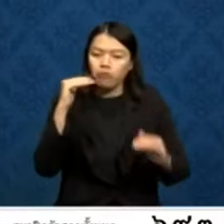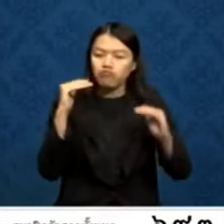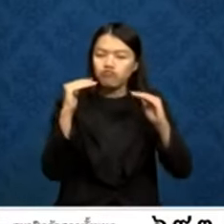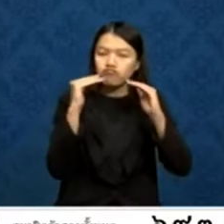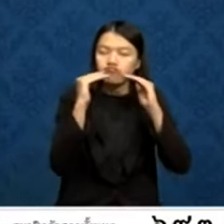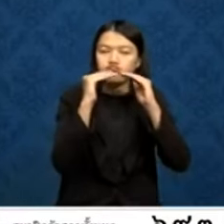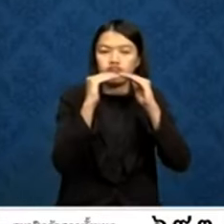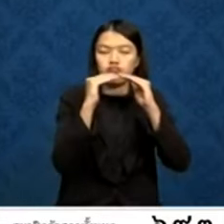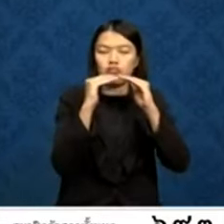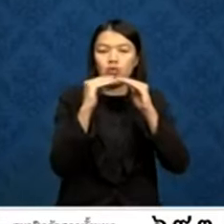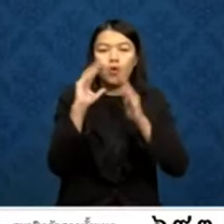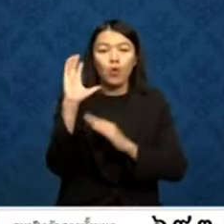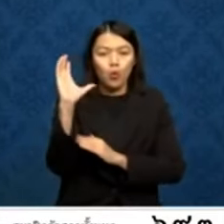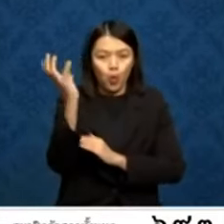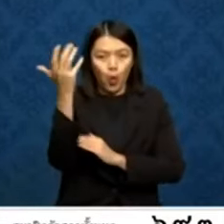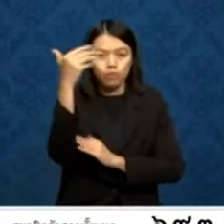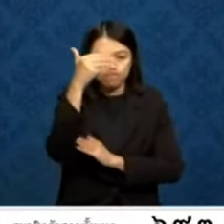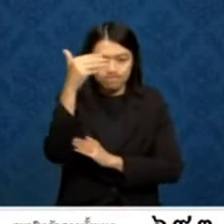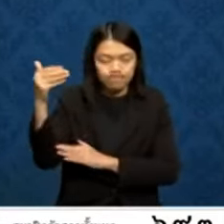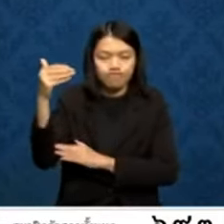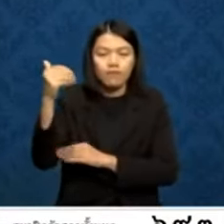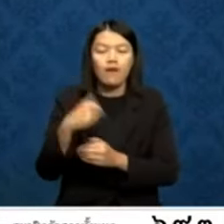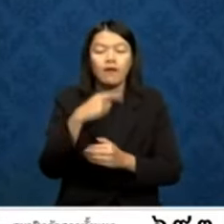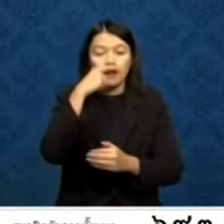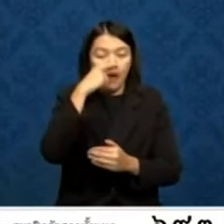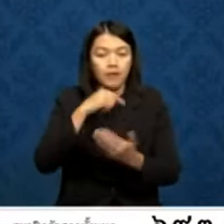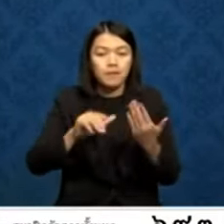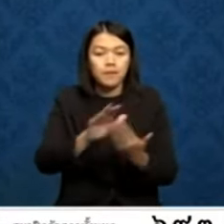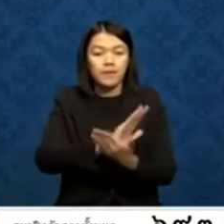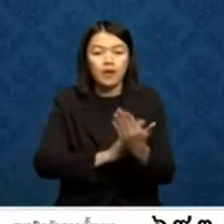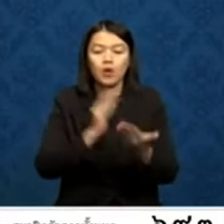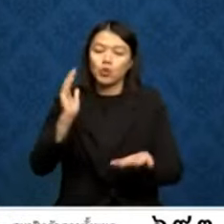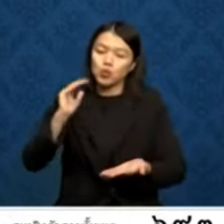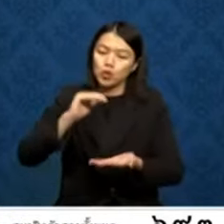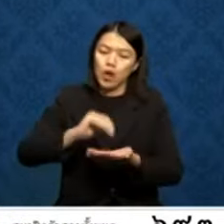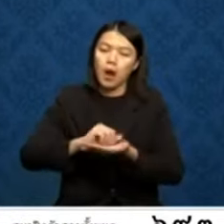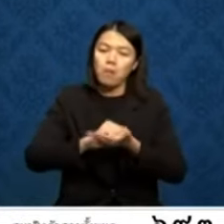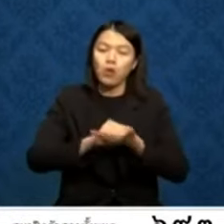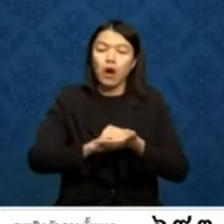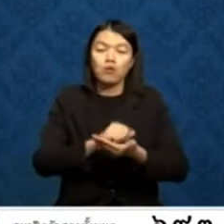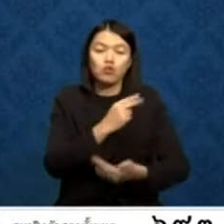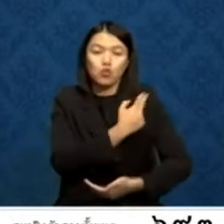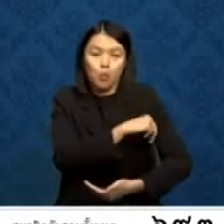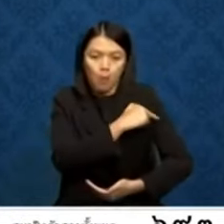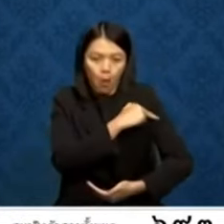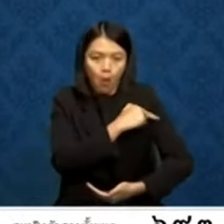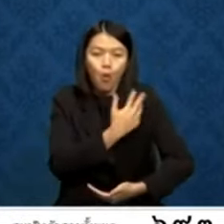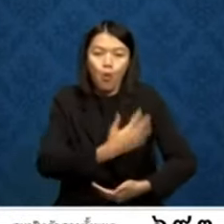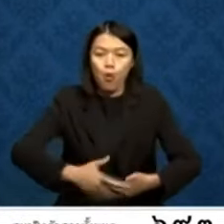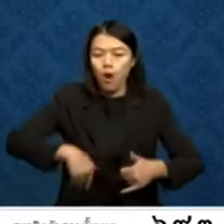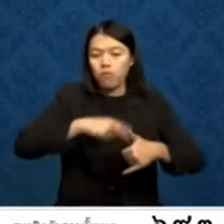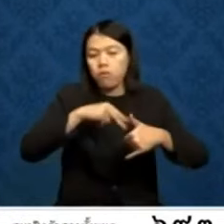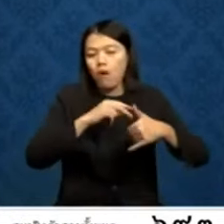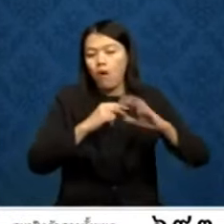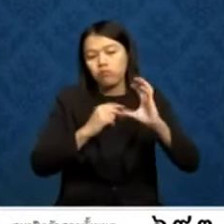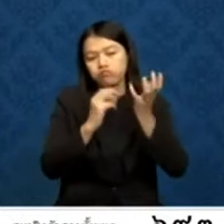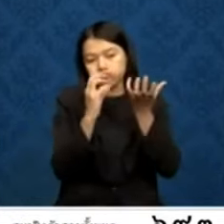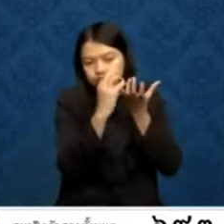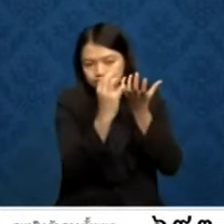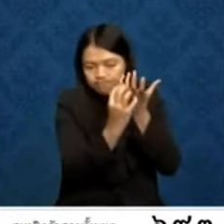านนานาชาติเพื่อให้ประเทศไทยเป็นศูนย์กลางบริการทางการแพทย์ของภูมิภาค